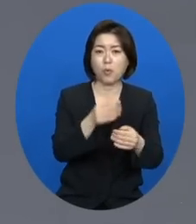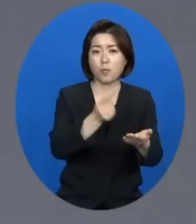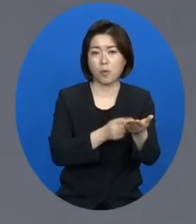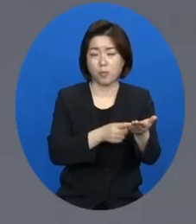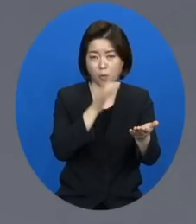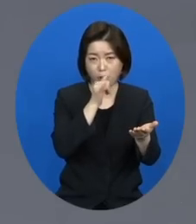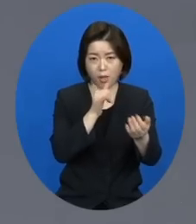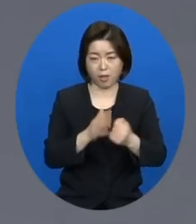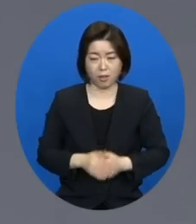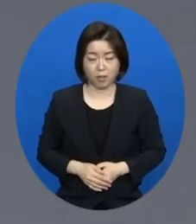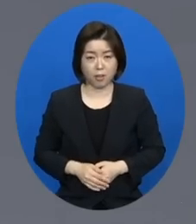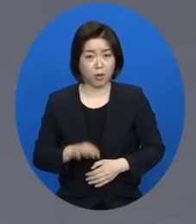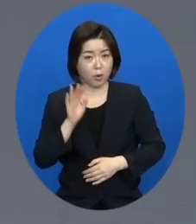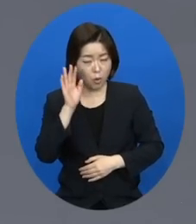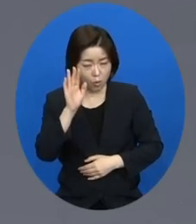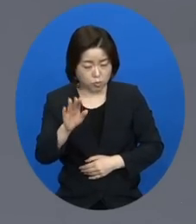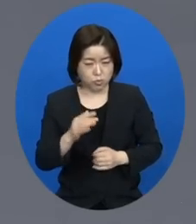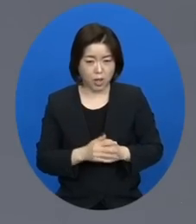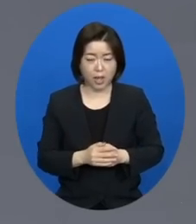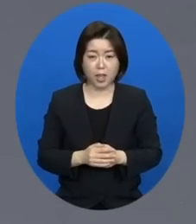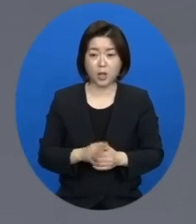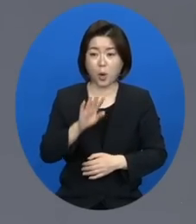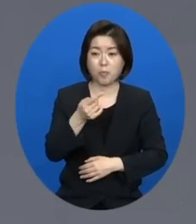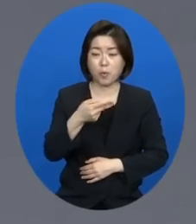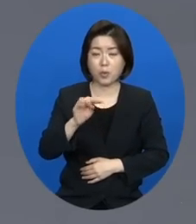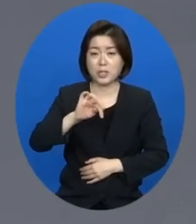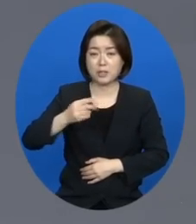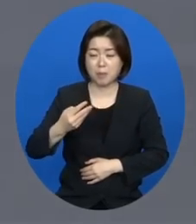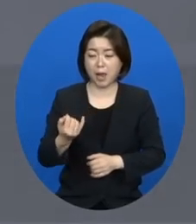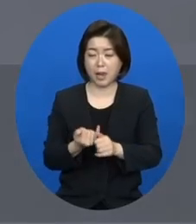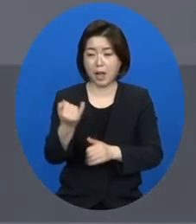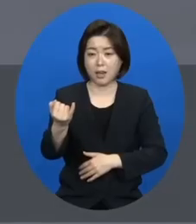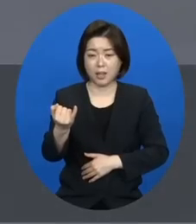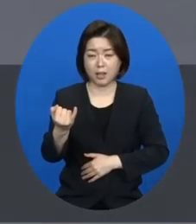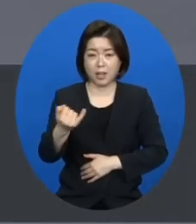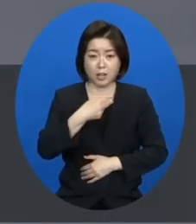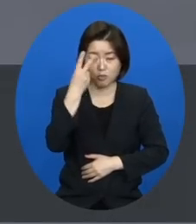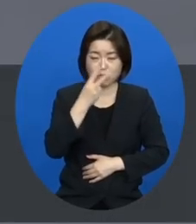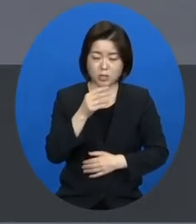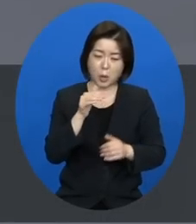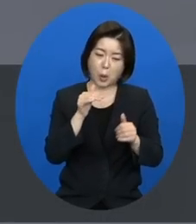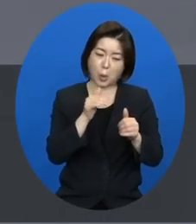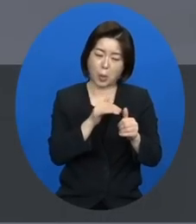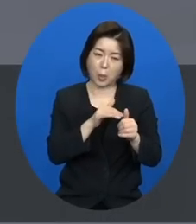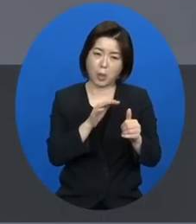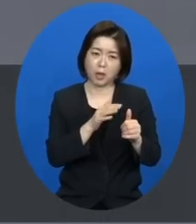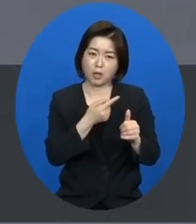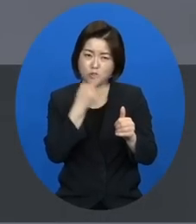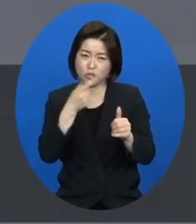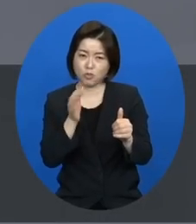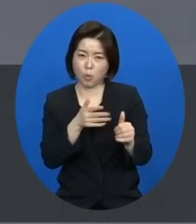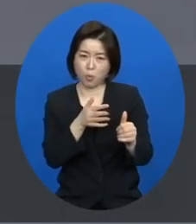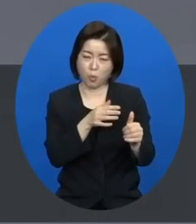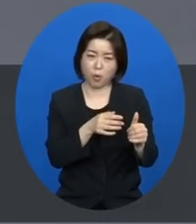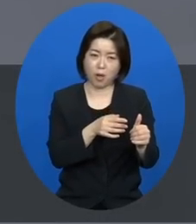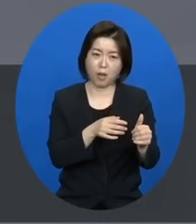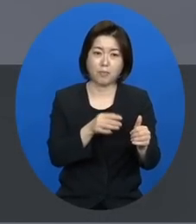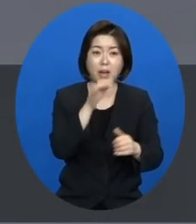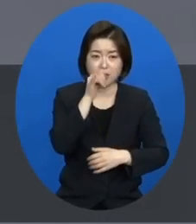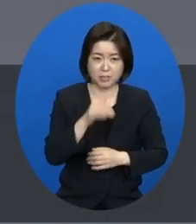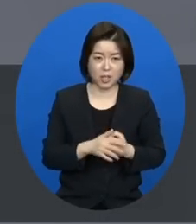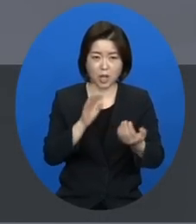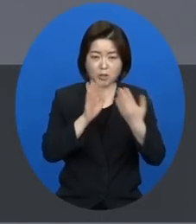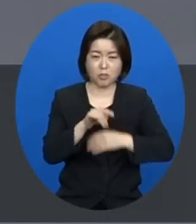보디발의 아내가 이 요셉을 유혹하기 시작하죠. 7절입니다. 그 후에 그의 주인이 아내가